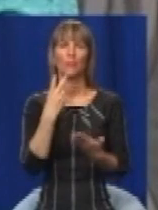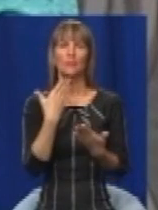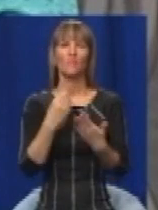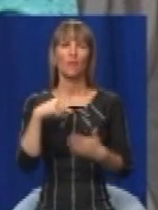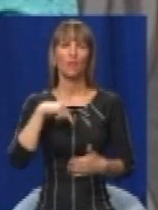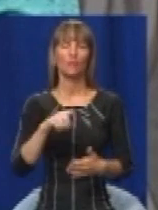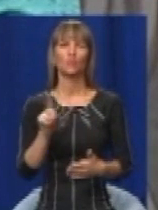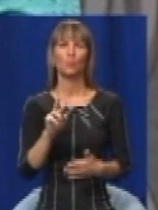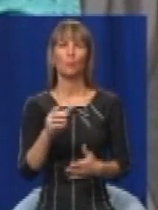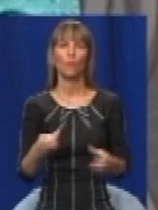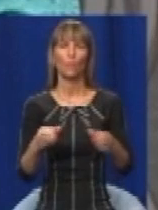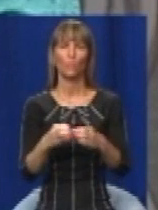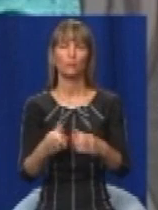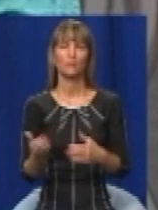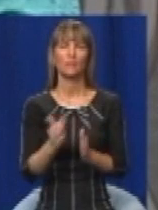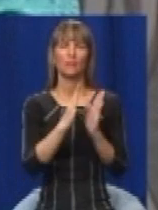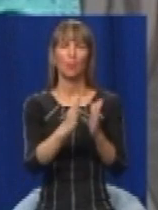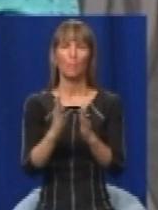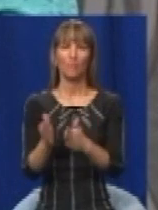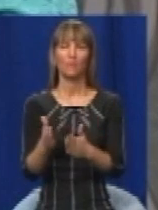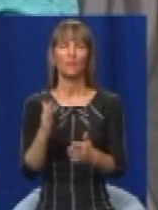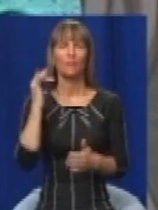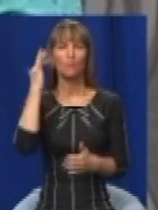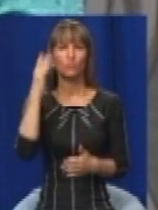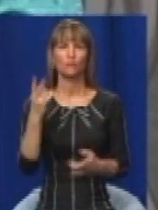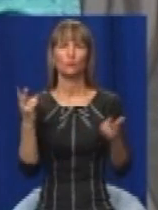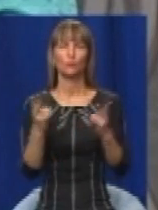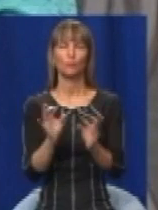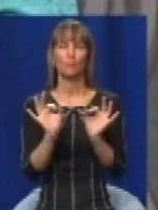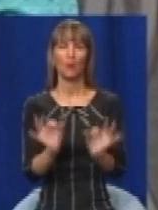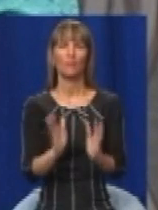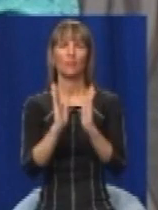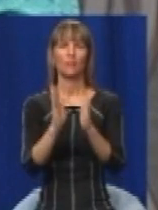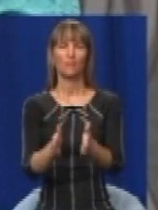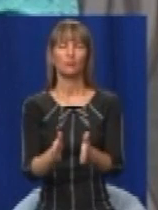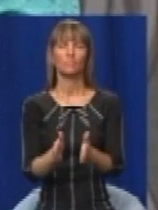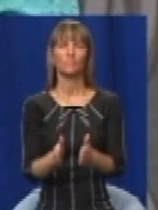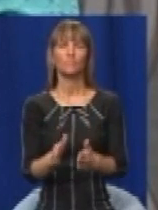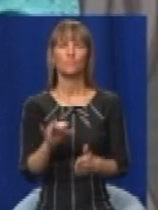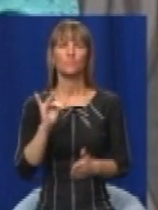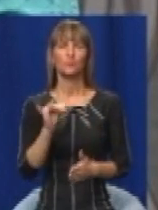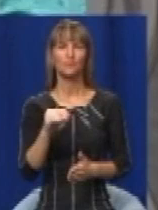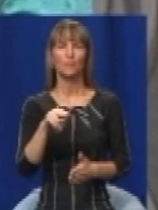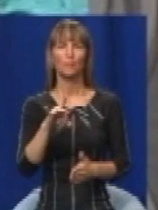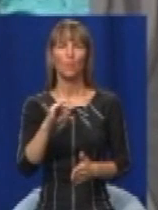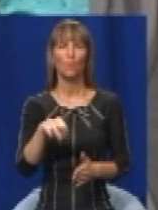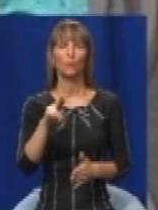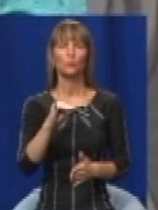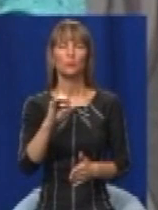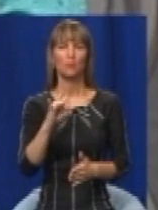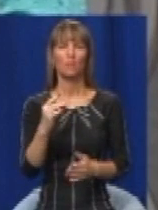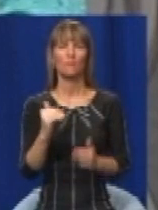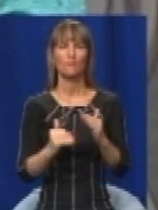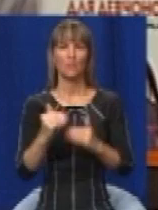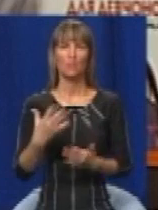був зібраним, направляти всю цю творчість у потрібне русло тощо. Ну, власне, продюсер нині, як ти думаєш, це